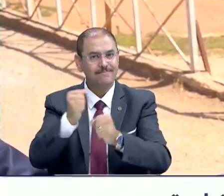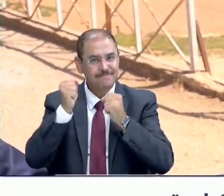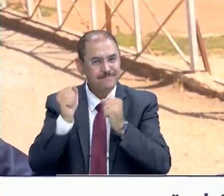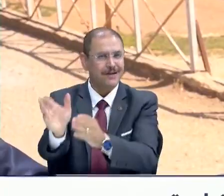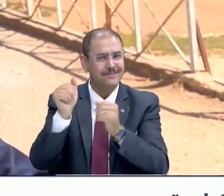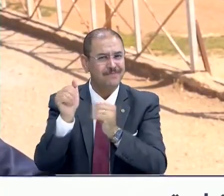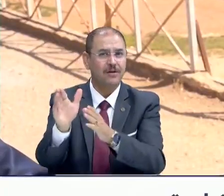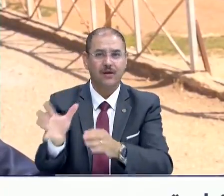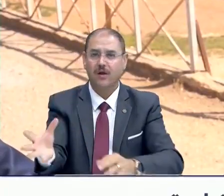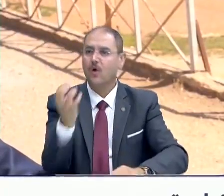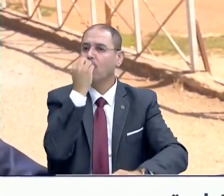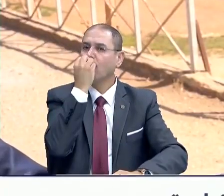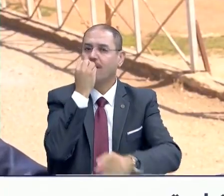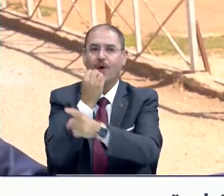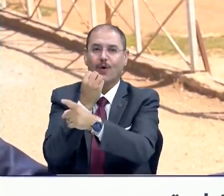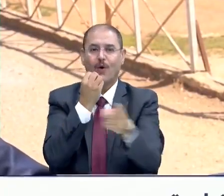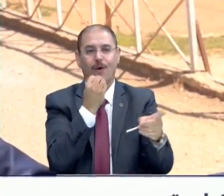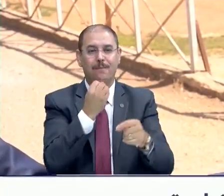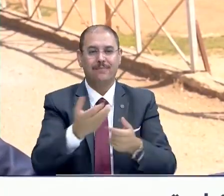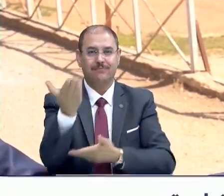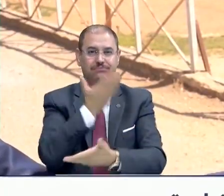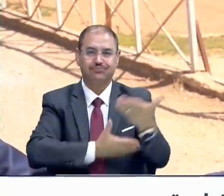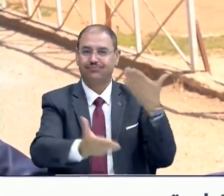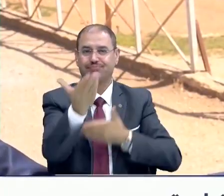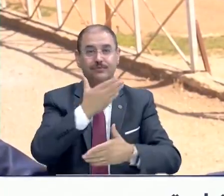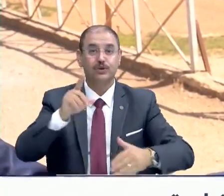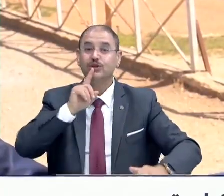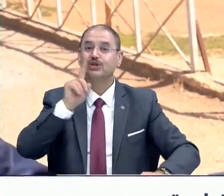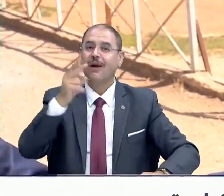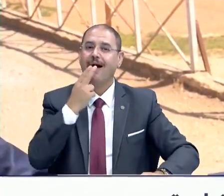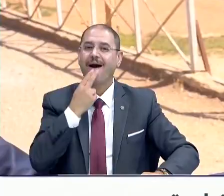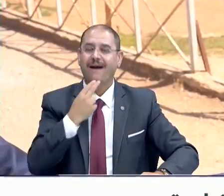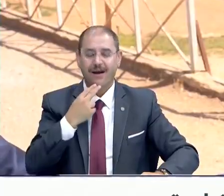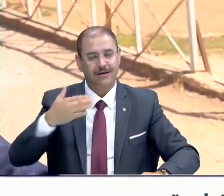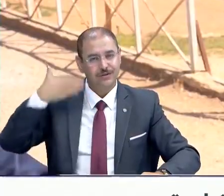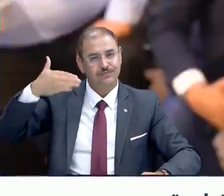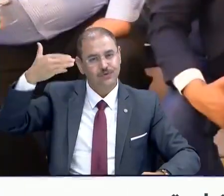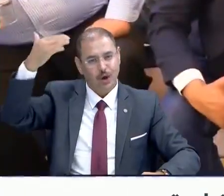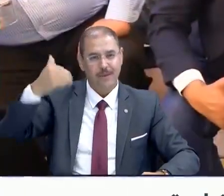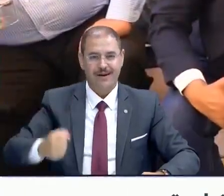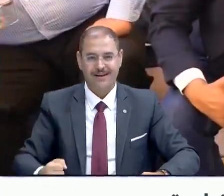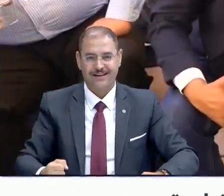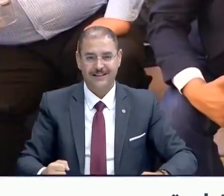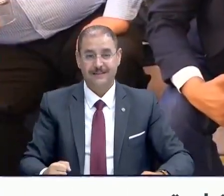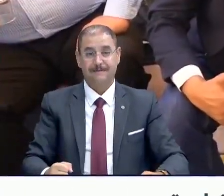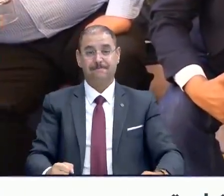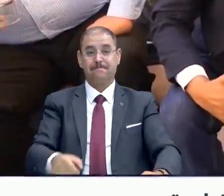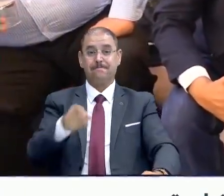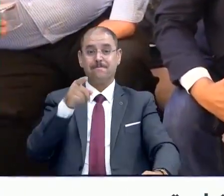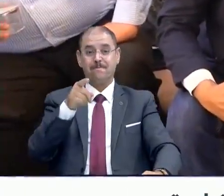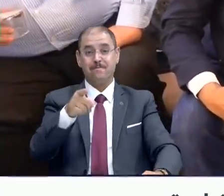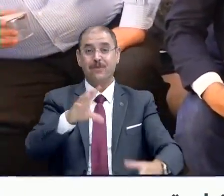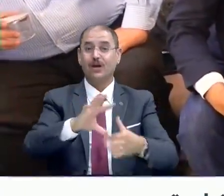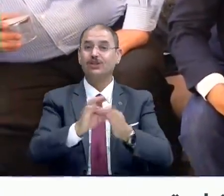نقول يكون مصدر دخل لابناء المنطقه وان شاء الله يكون خير لمشاريع قادمه ان شاء الله وجاء انشاء هذه